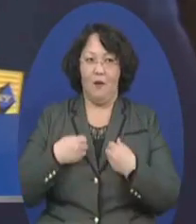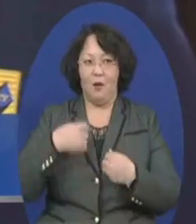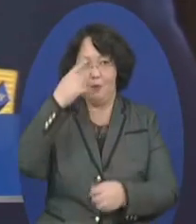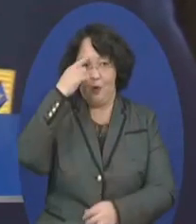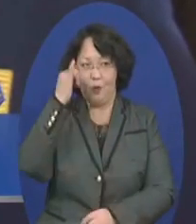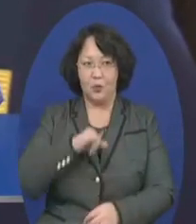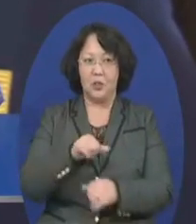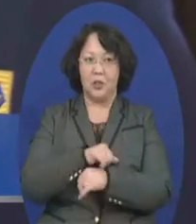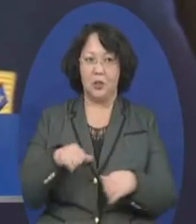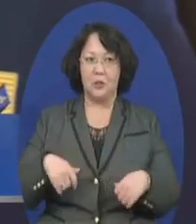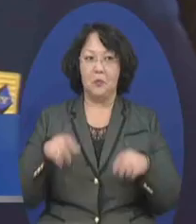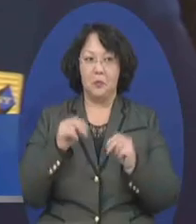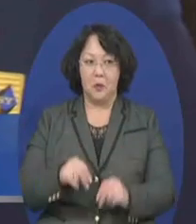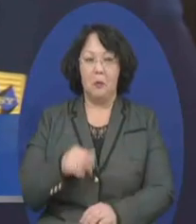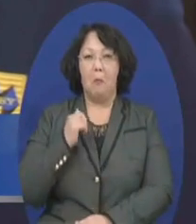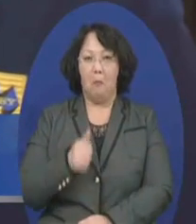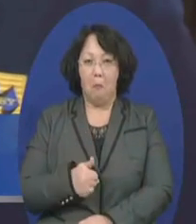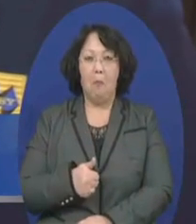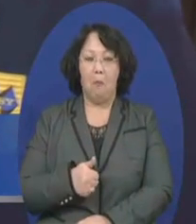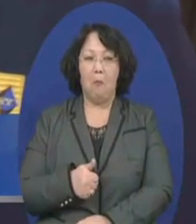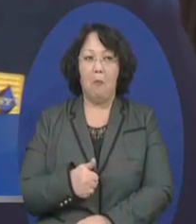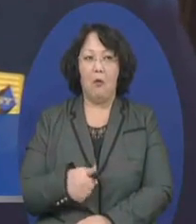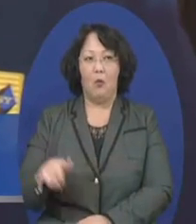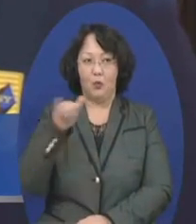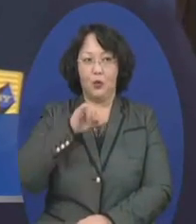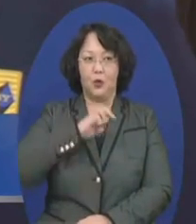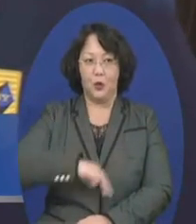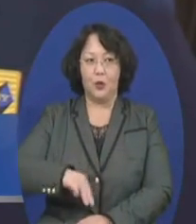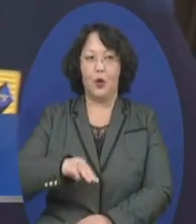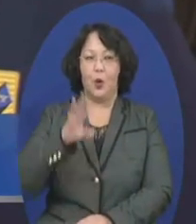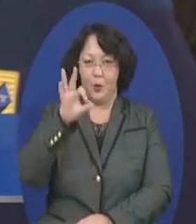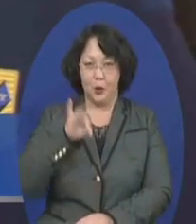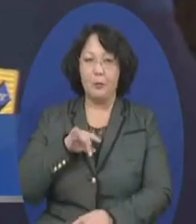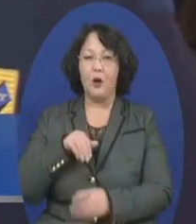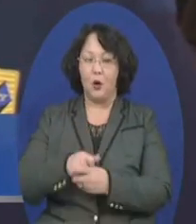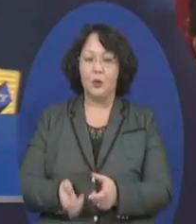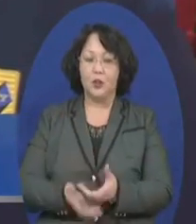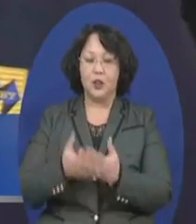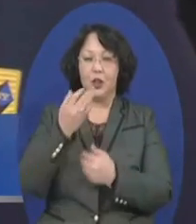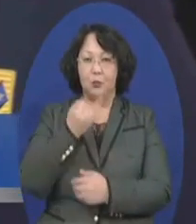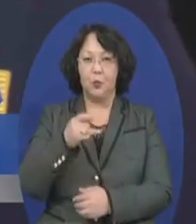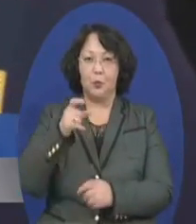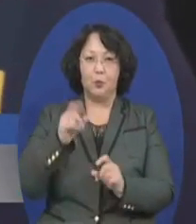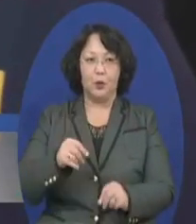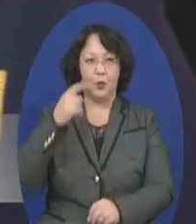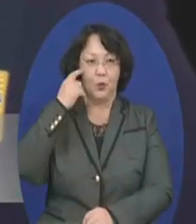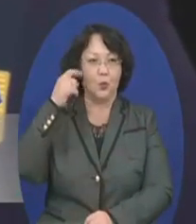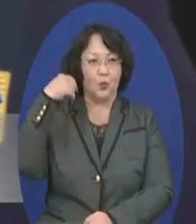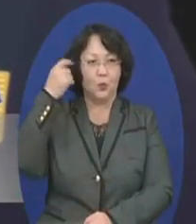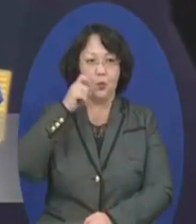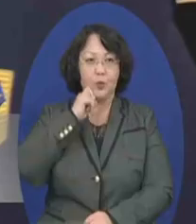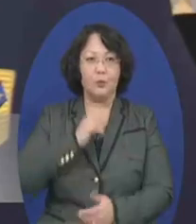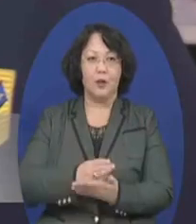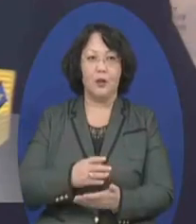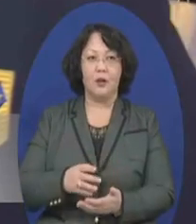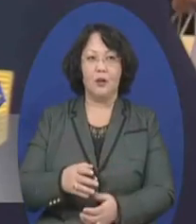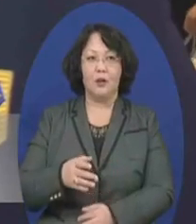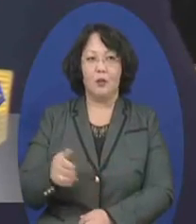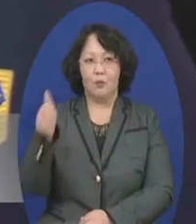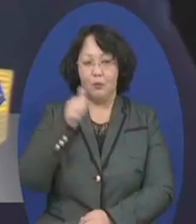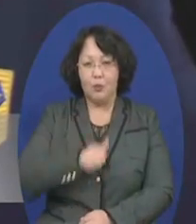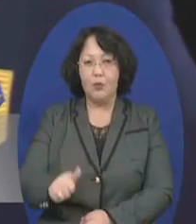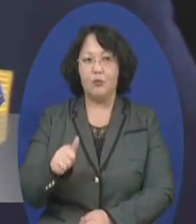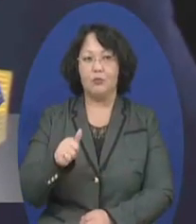юм байж одоо баг өрхөл тавиад улстай ингэж нэмэртэй л юм болох юм даа. Одоо бол бүрэн бас хариуцлага хүлээх